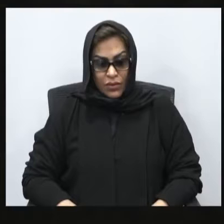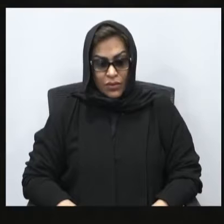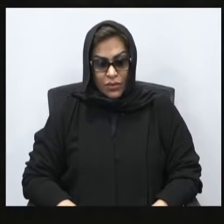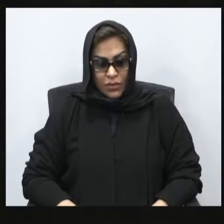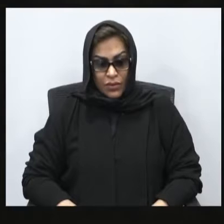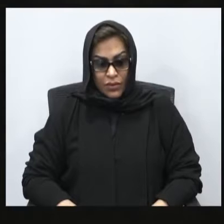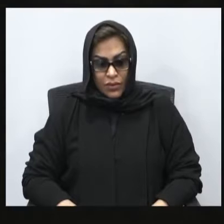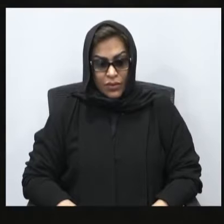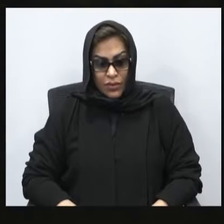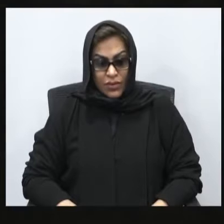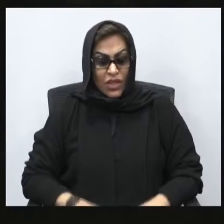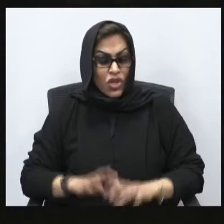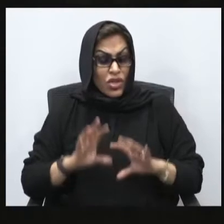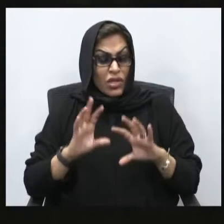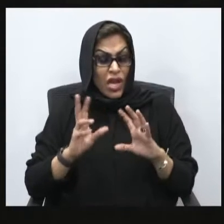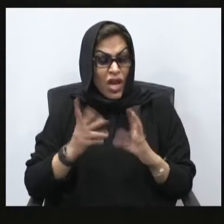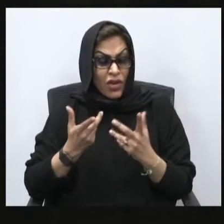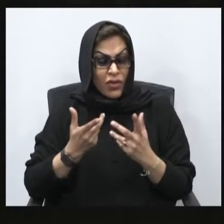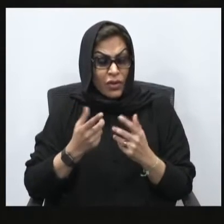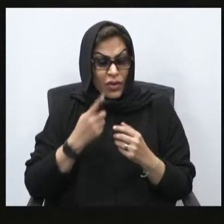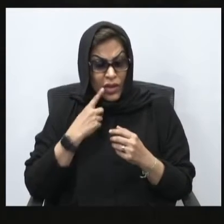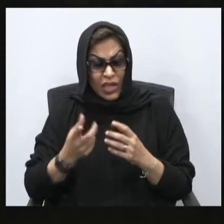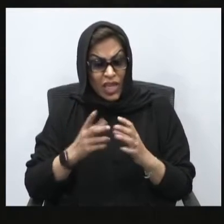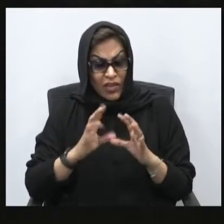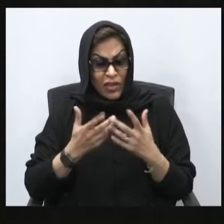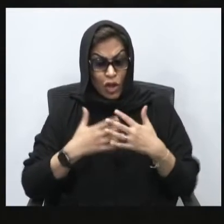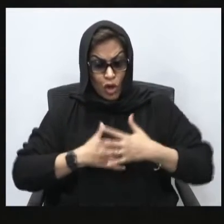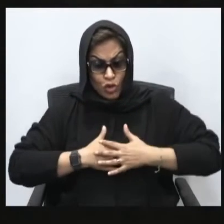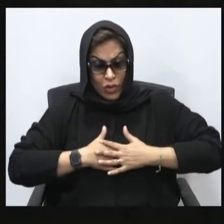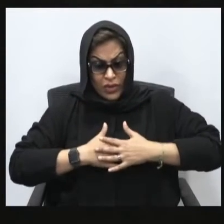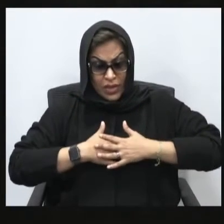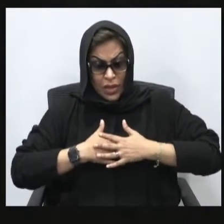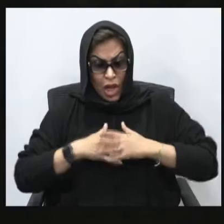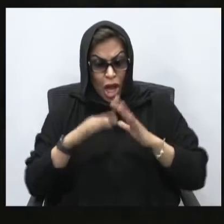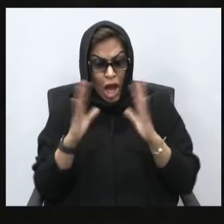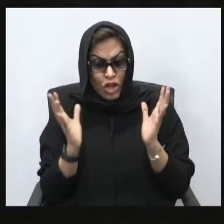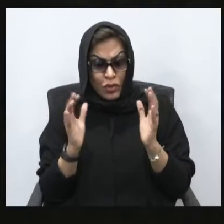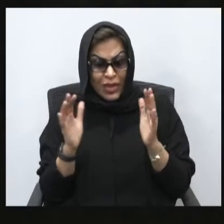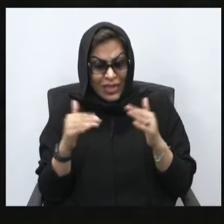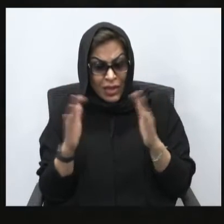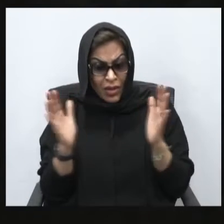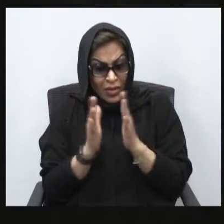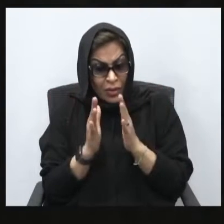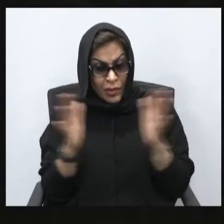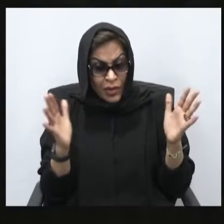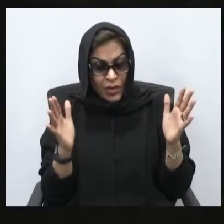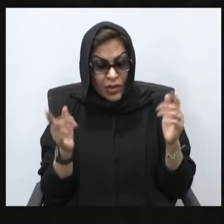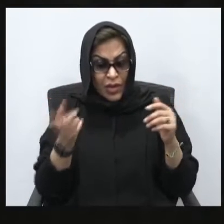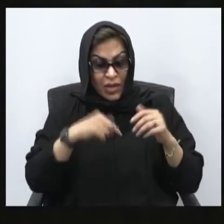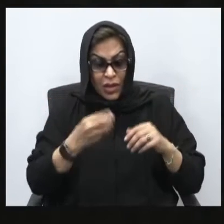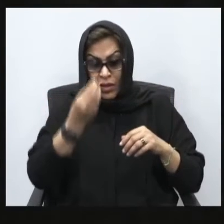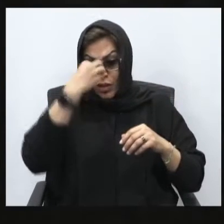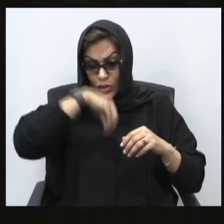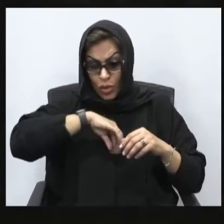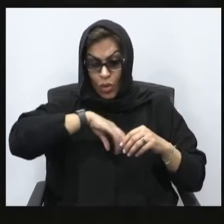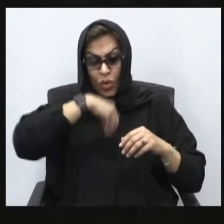الخارج لكي نعرف تاثير التجويف الصدري او حجم التجويف الصدري وتاثيره على ادخال